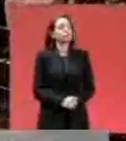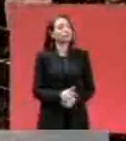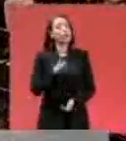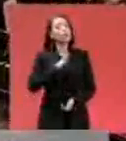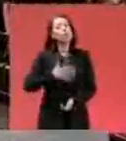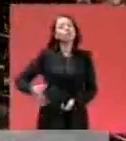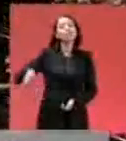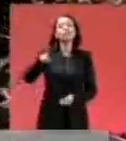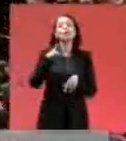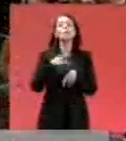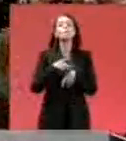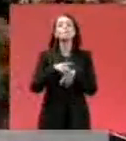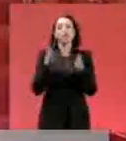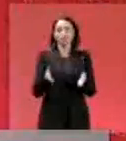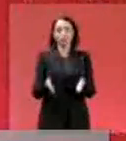Πολίτες της Πάτρας,